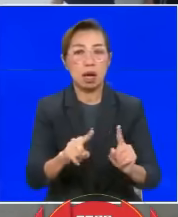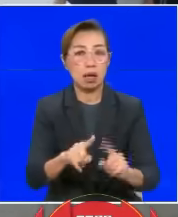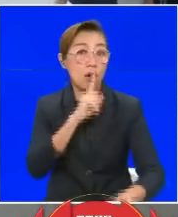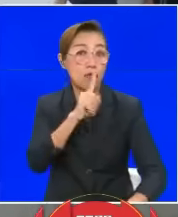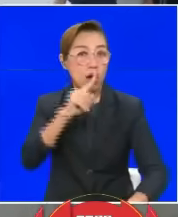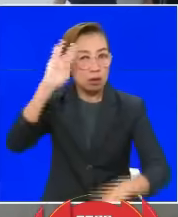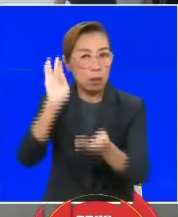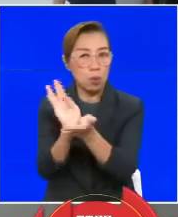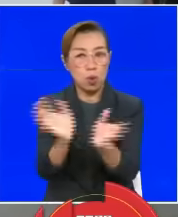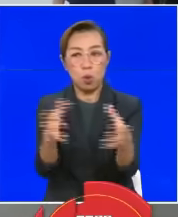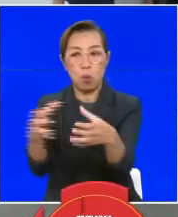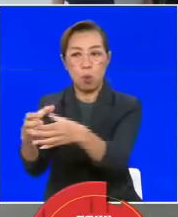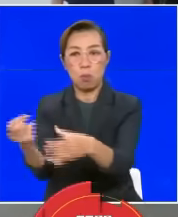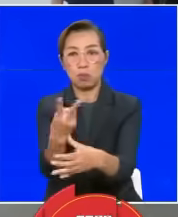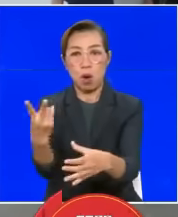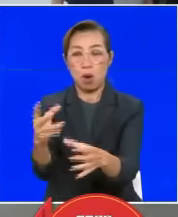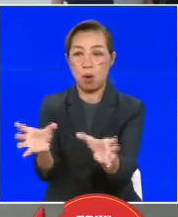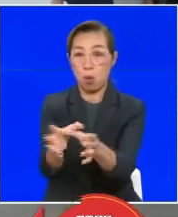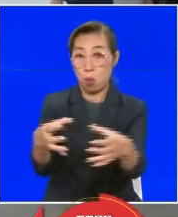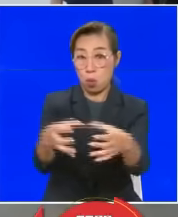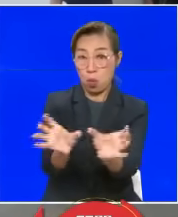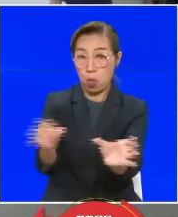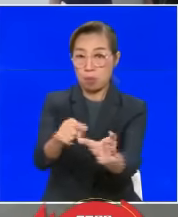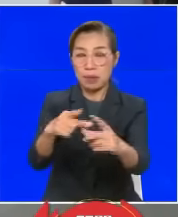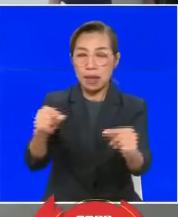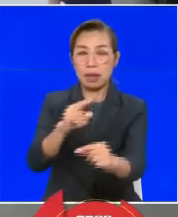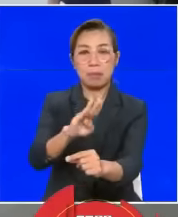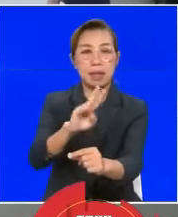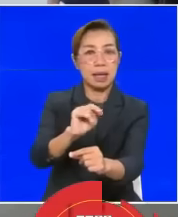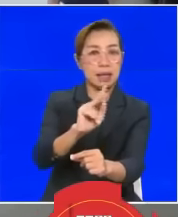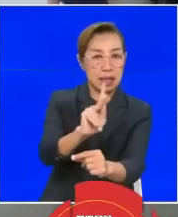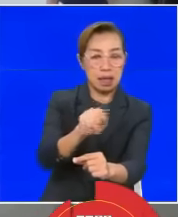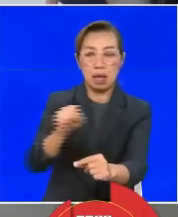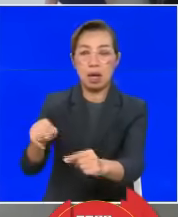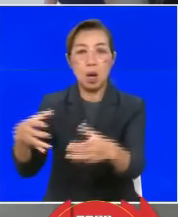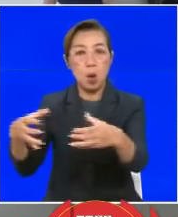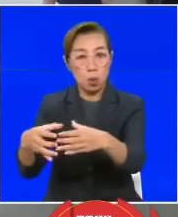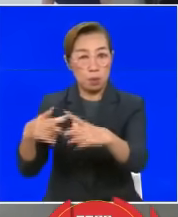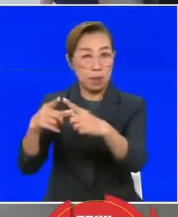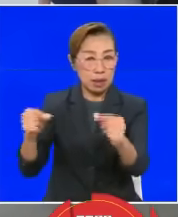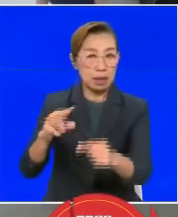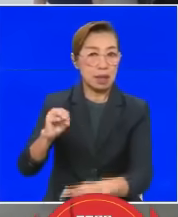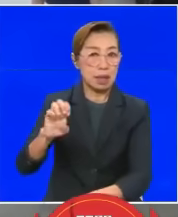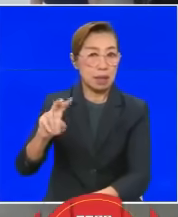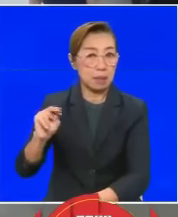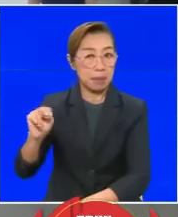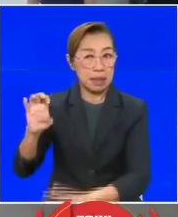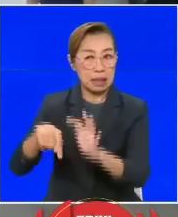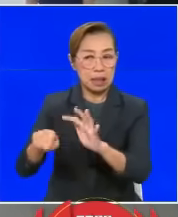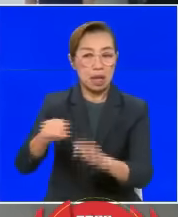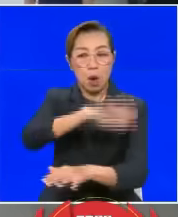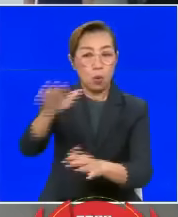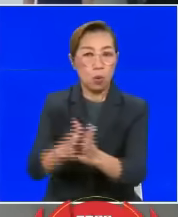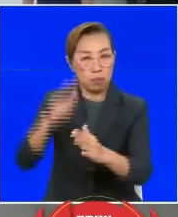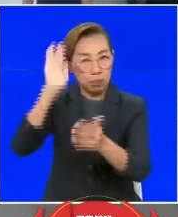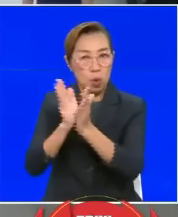ทั้ง 2ชุดนะคะทั้งชุดทำคดีเว็บพนัน bnkมาสเตแล้วก็ชุดทำคดีเว็บพนันมินนี่นะคะซึ่งรวมกว่า 200นายด้วย